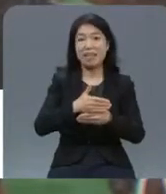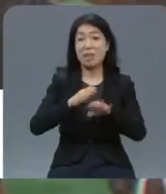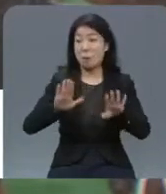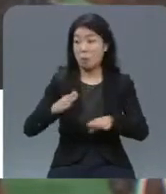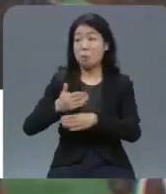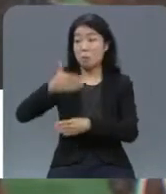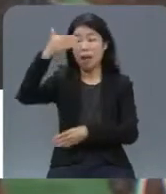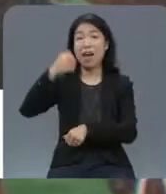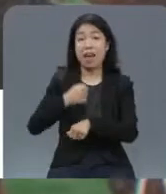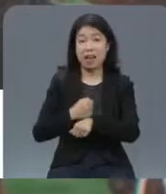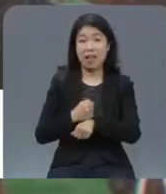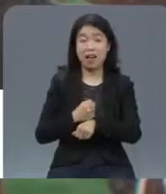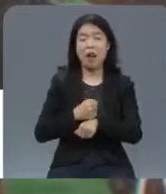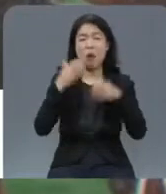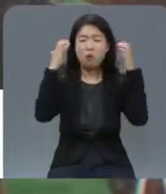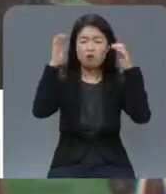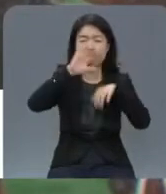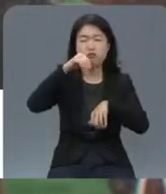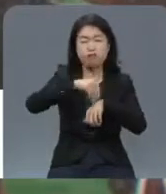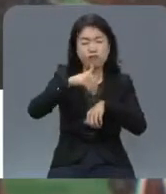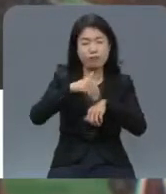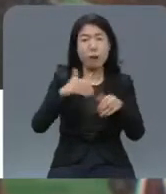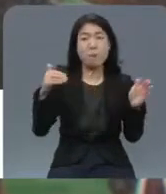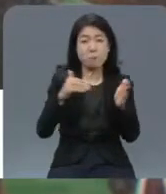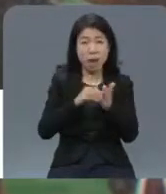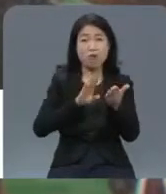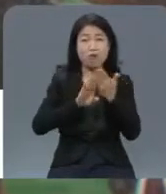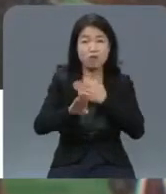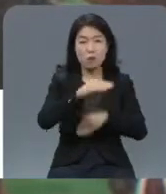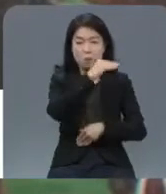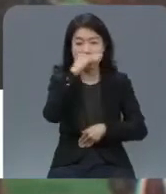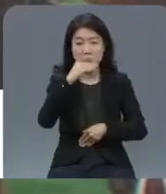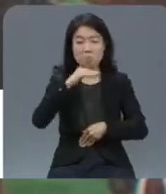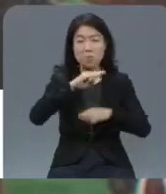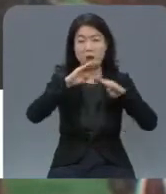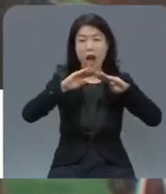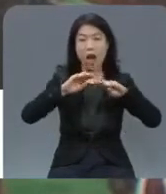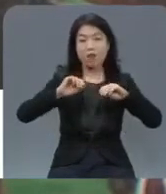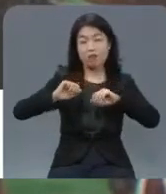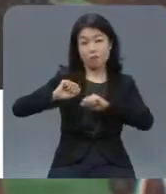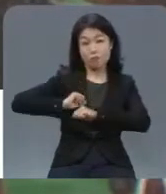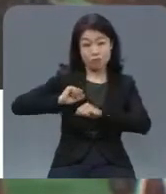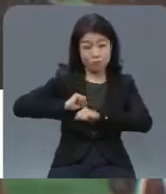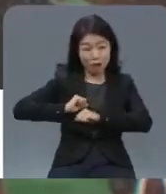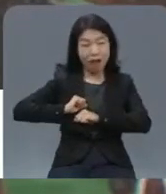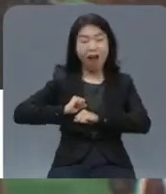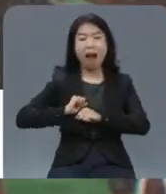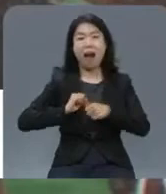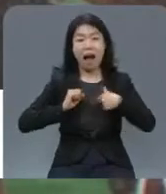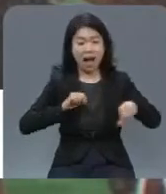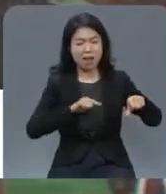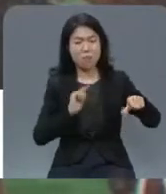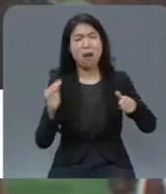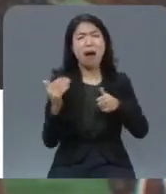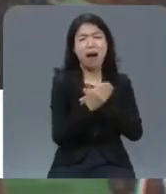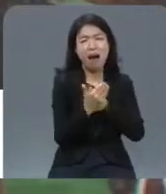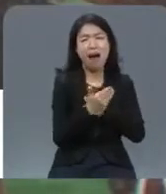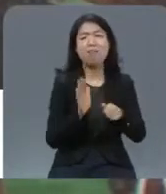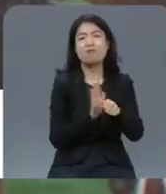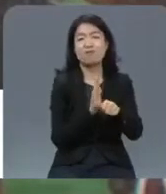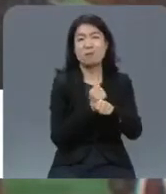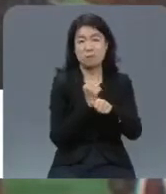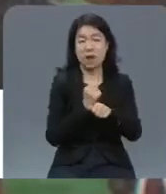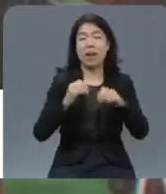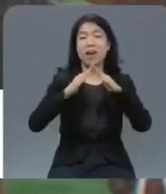된 건데요 고된 훈련을 마치고 늠름한 군인이 된 아들을 가족들은 끌어안고 응원했습니다 네트워크 소식